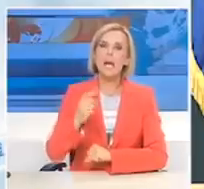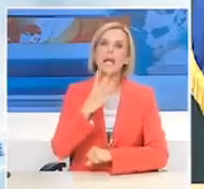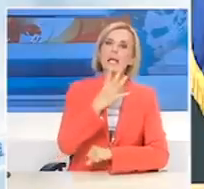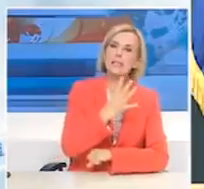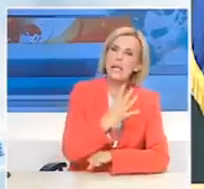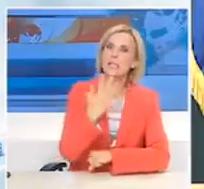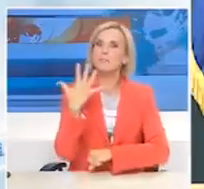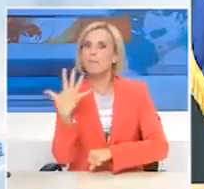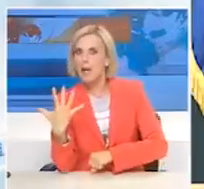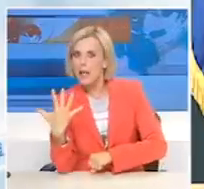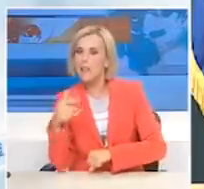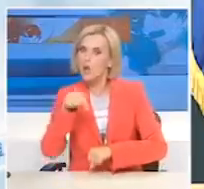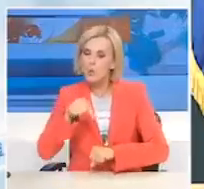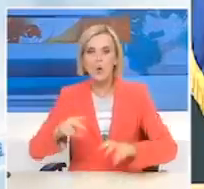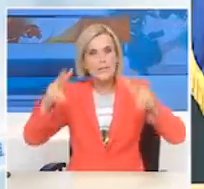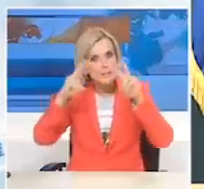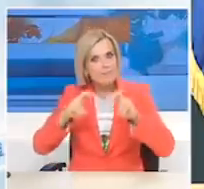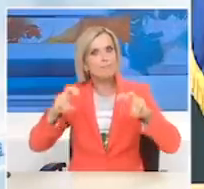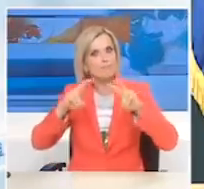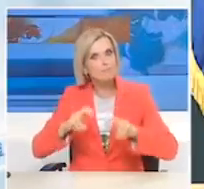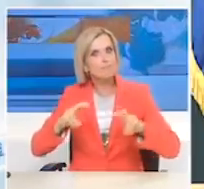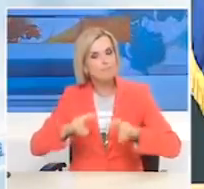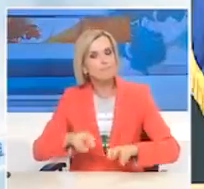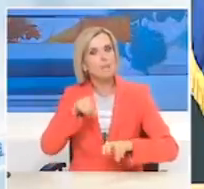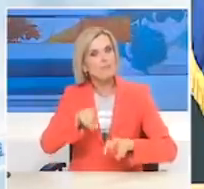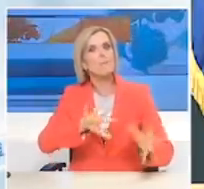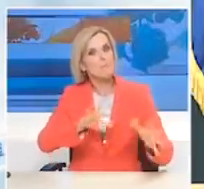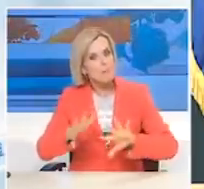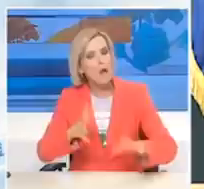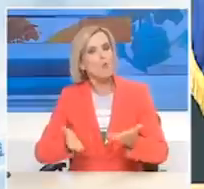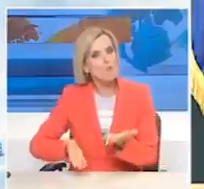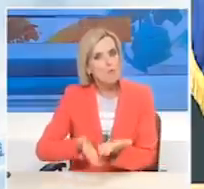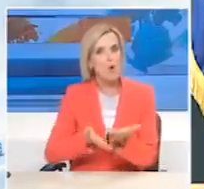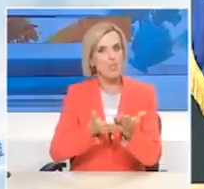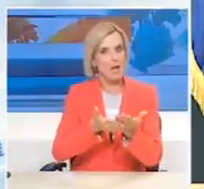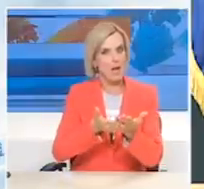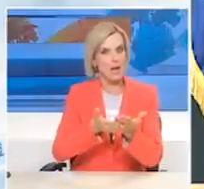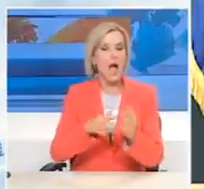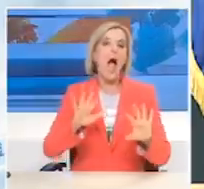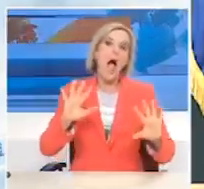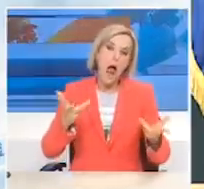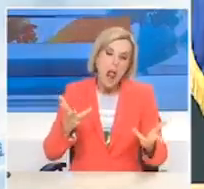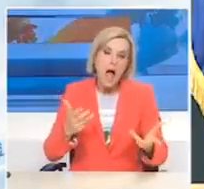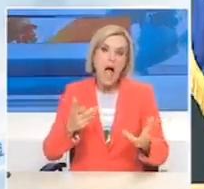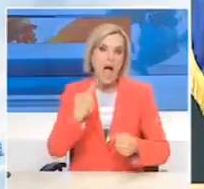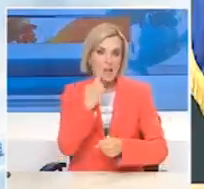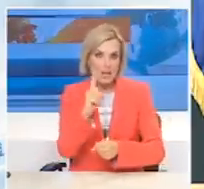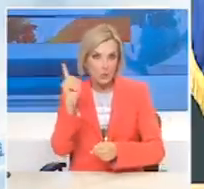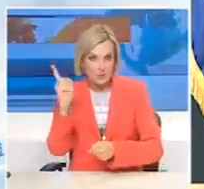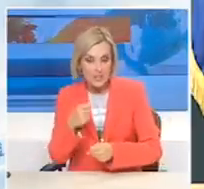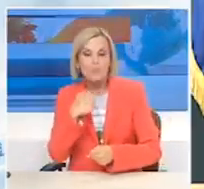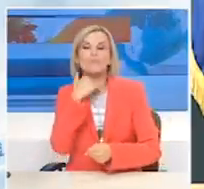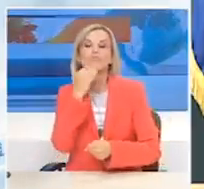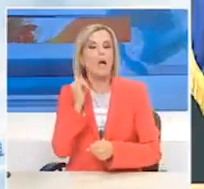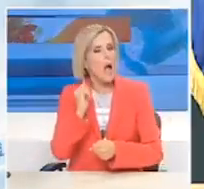μοιάζουν αρκετά υποσχόμενες. Μάλλον περιορίζουν τη βαρύτητα και τη διάρκεια της νόσου, χωρίς όμως κάποια να σκοτώνει ή να εξαφανίζει τον ιό.